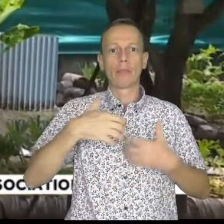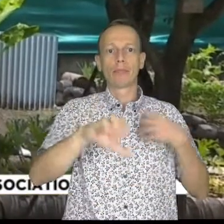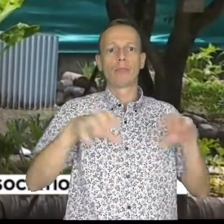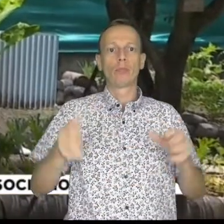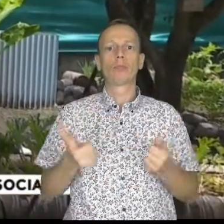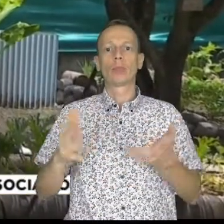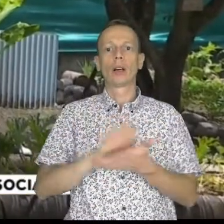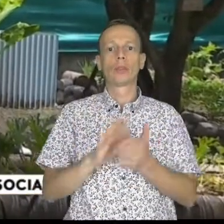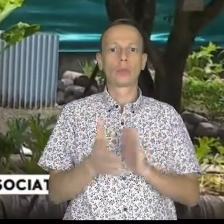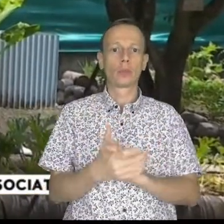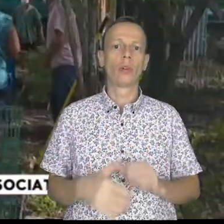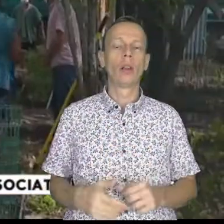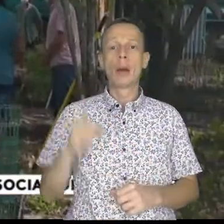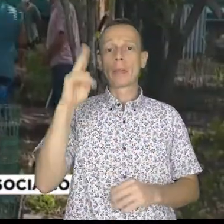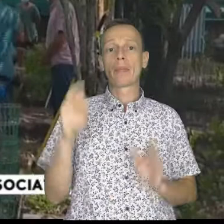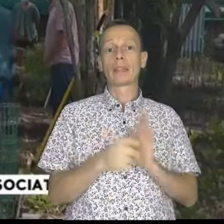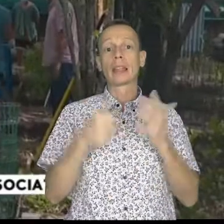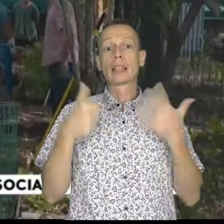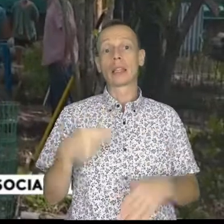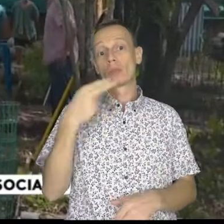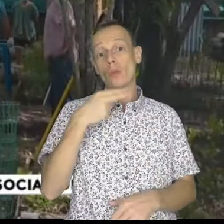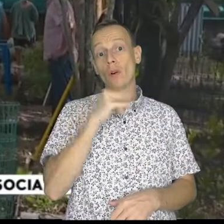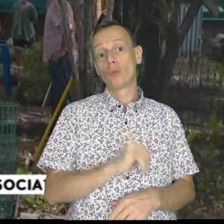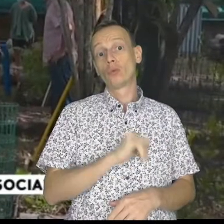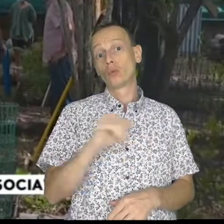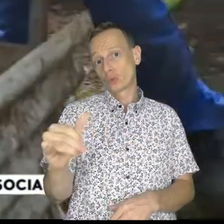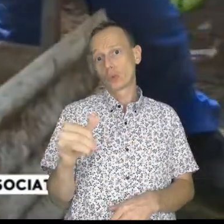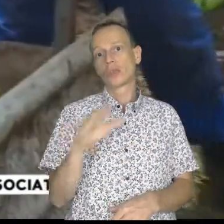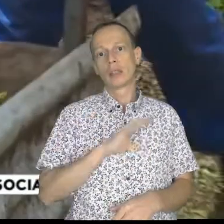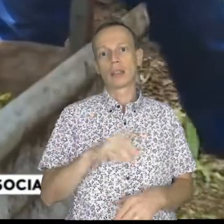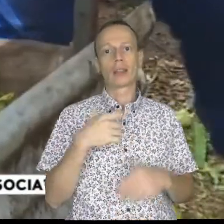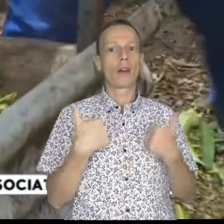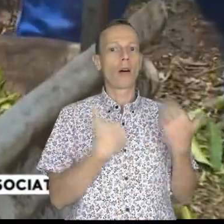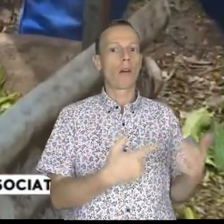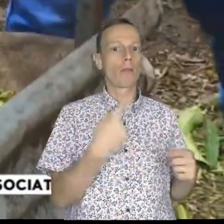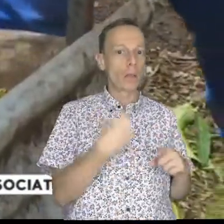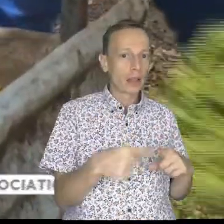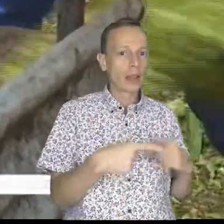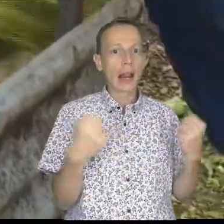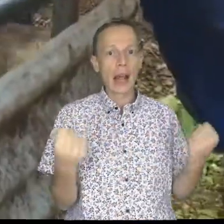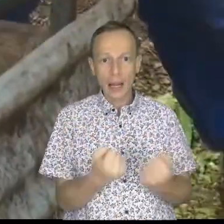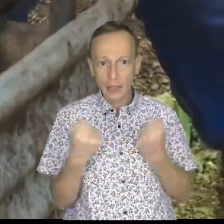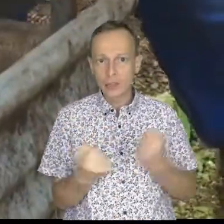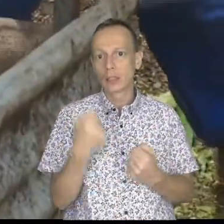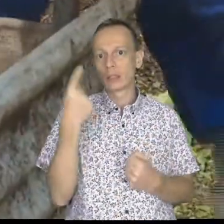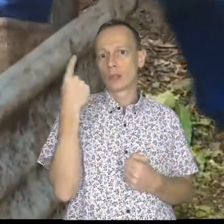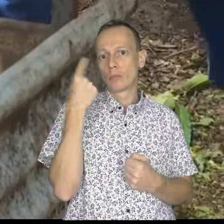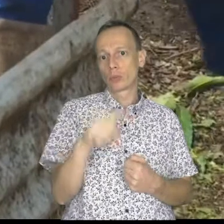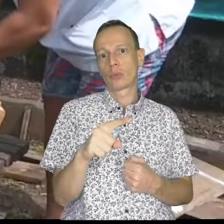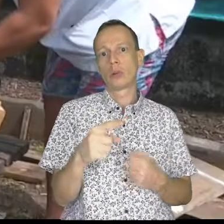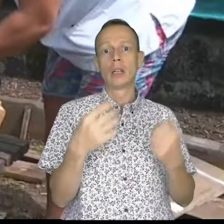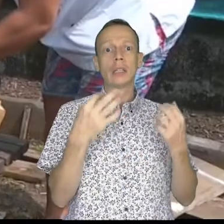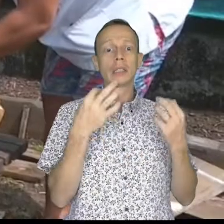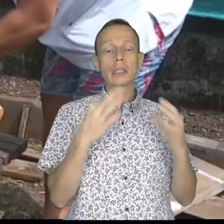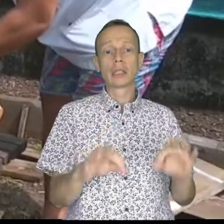associations. Cette levée de fonds qui débute le 16 novembre prochain permettra d'offrir matériel et activités à au moins